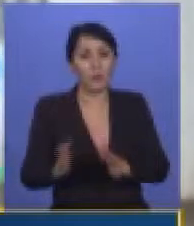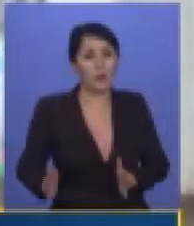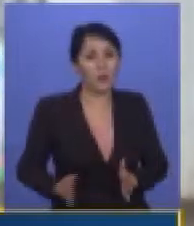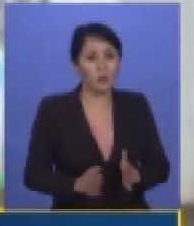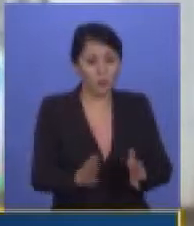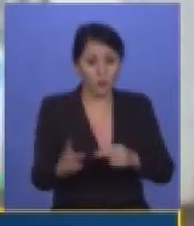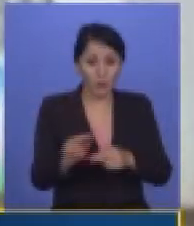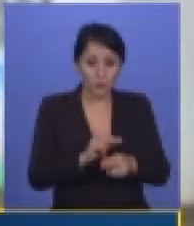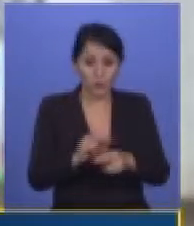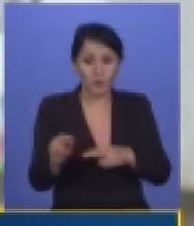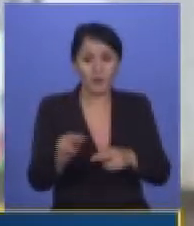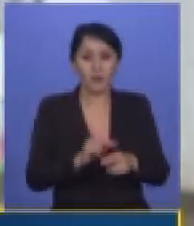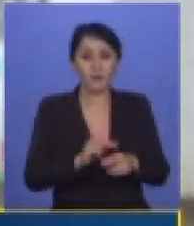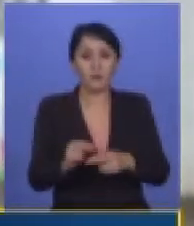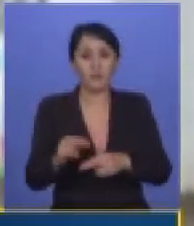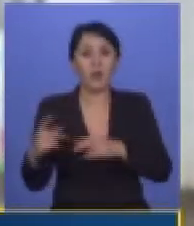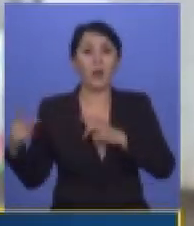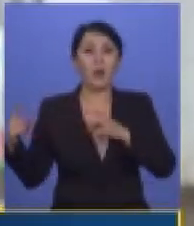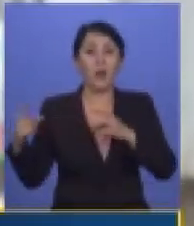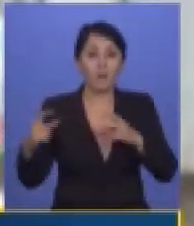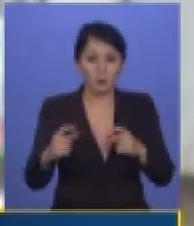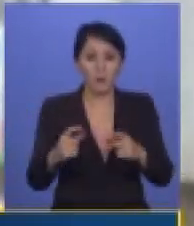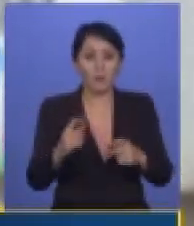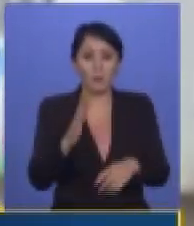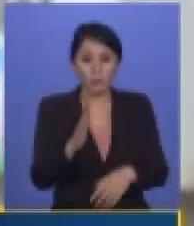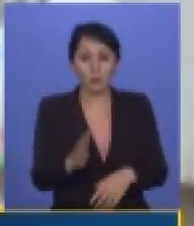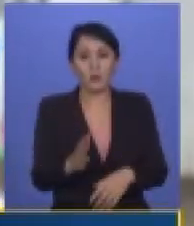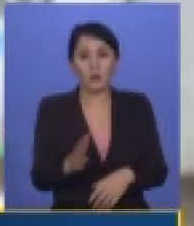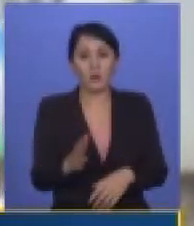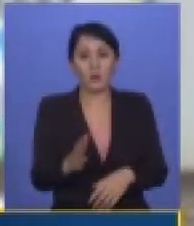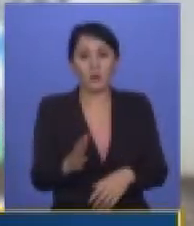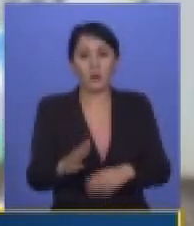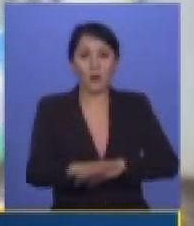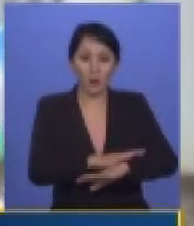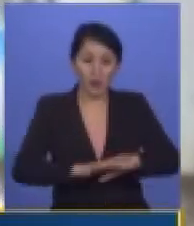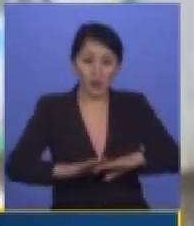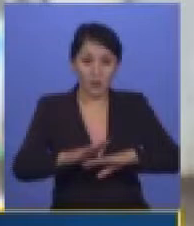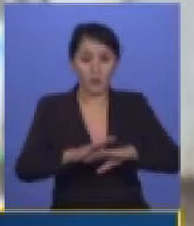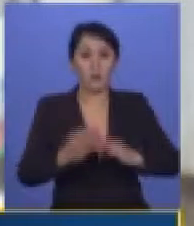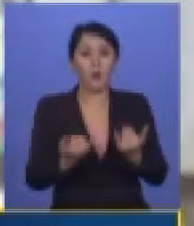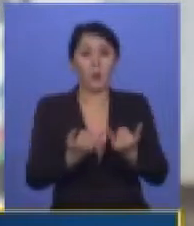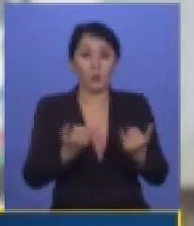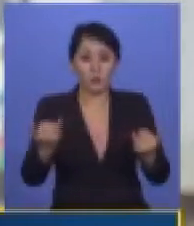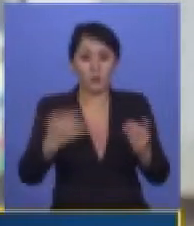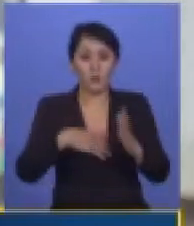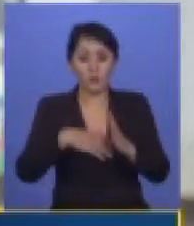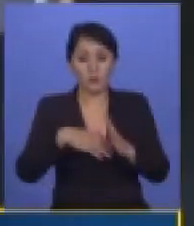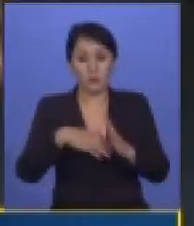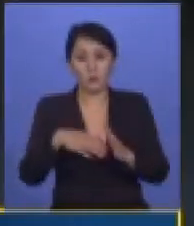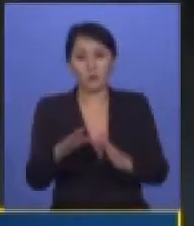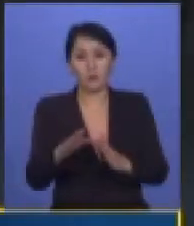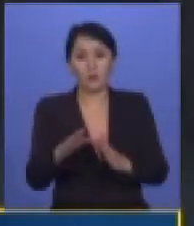жөндесе, ұзын автобустар, мекке автобустар жүрер еді. Халықтың жағдайы жақсы болар еді, продукты арзан болуы